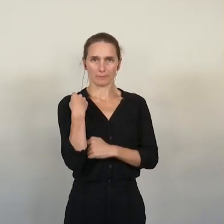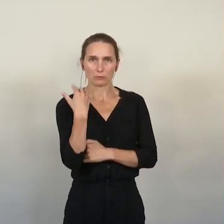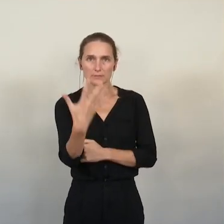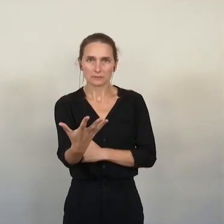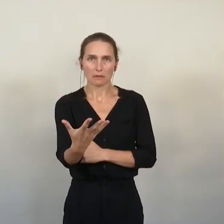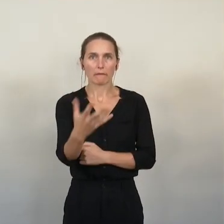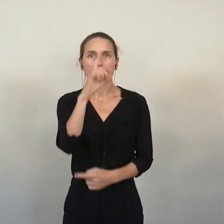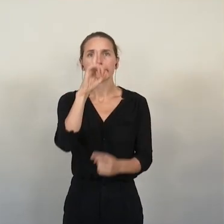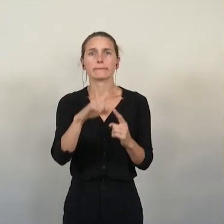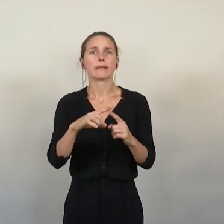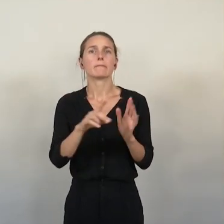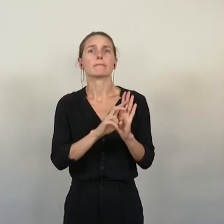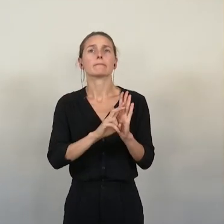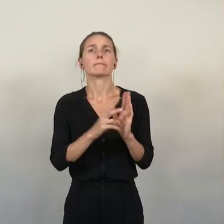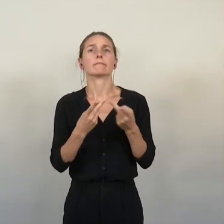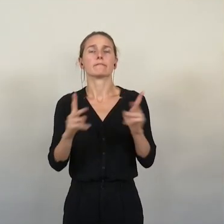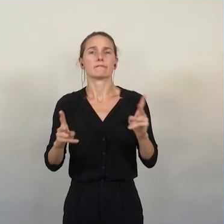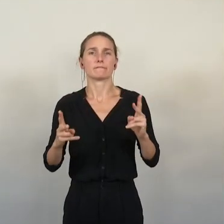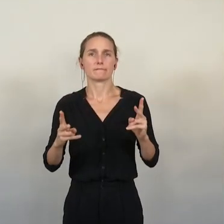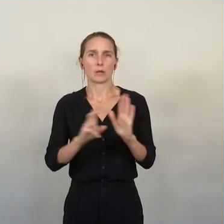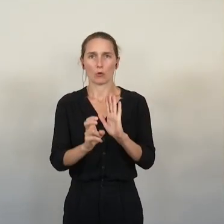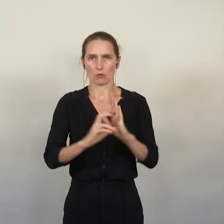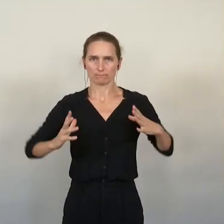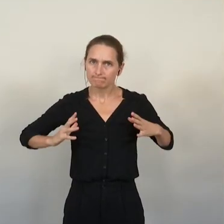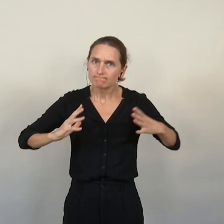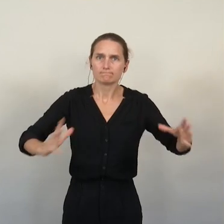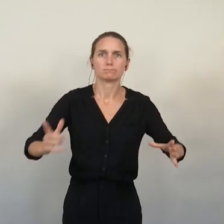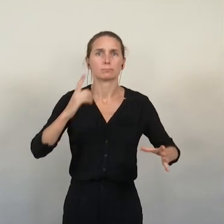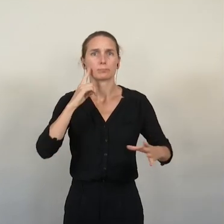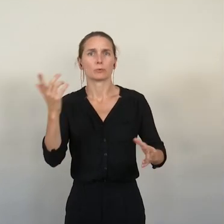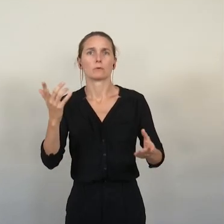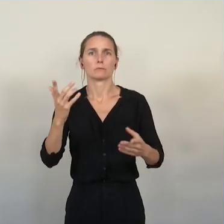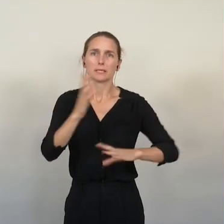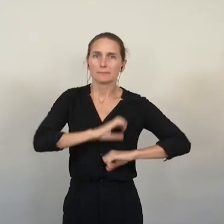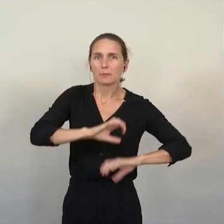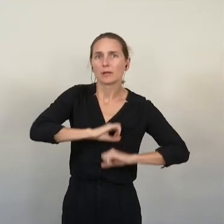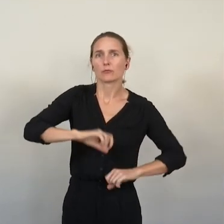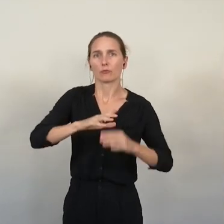l'expérimentation territoire zéro exclusion énergétique